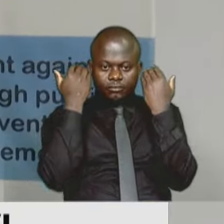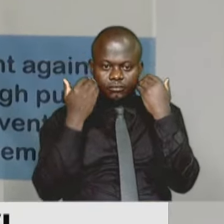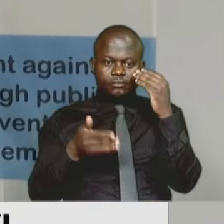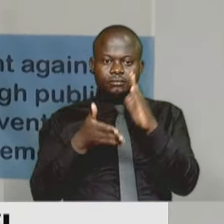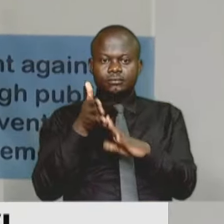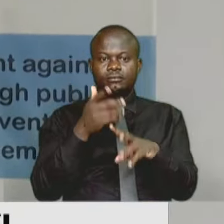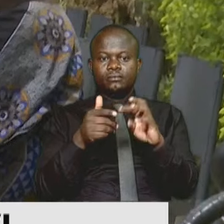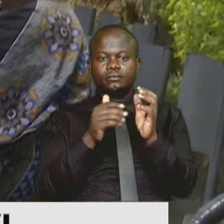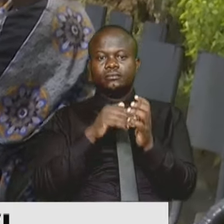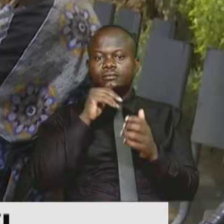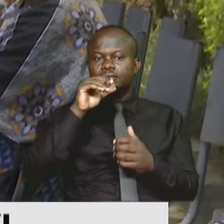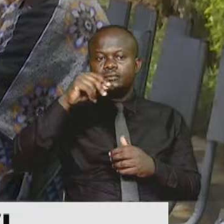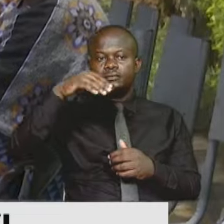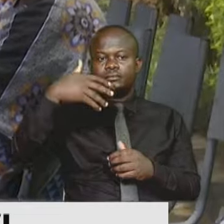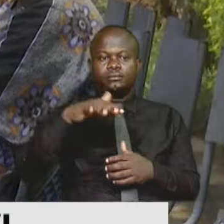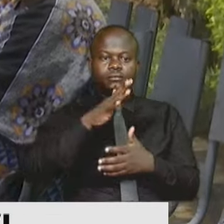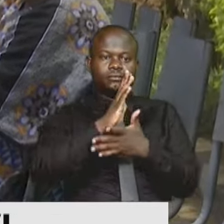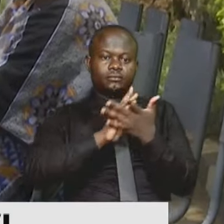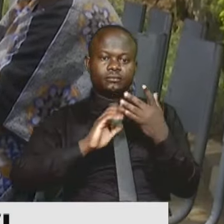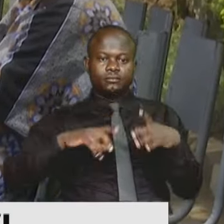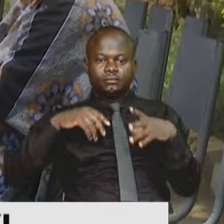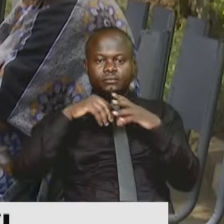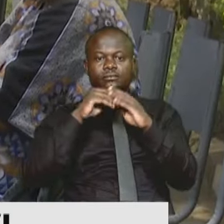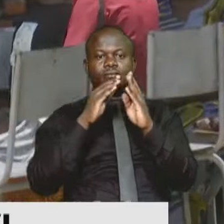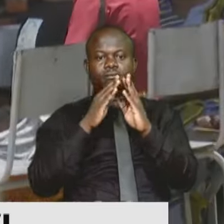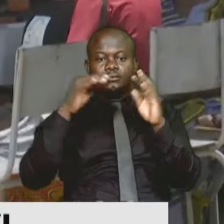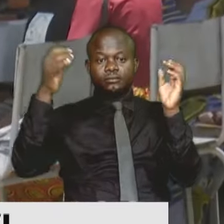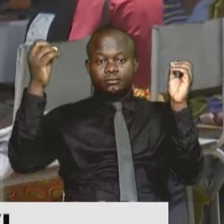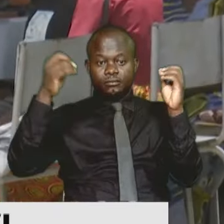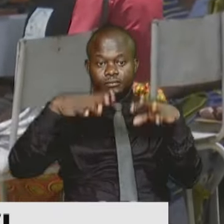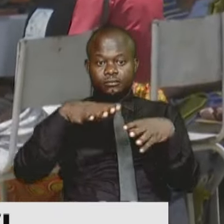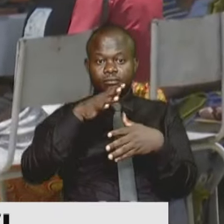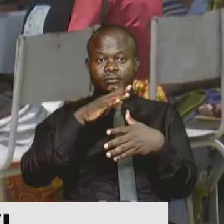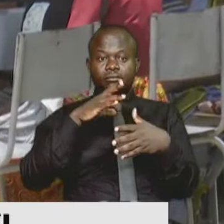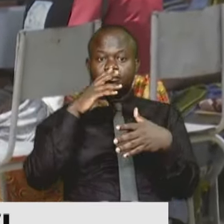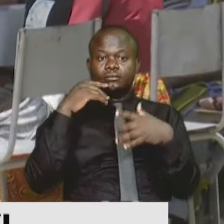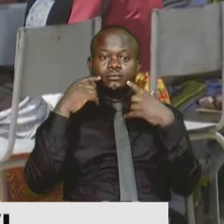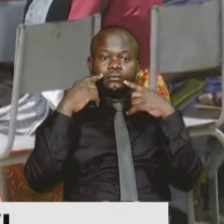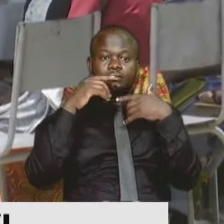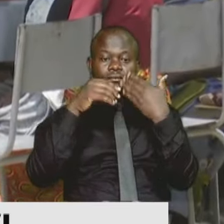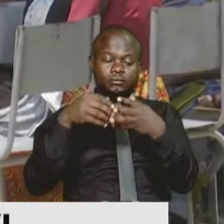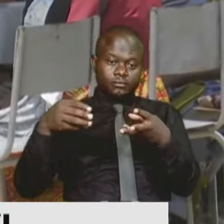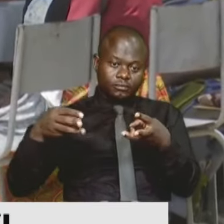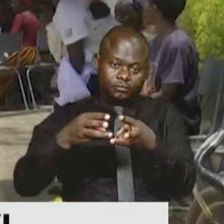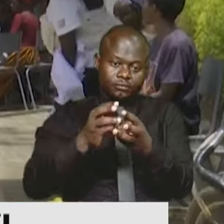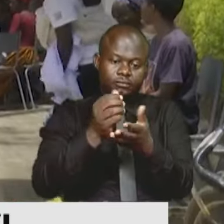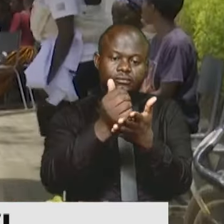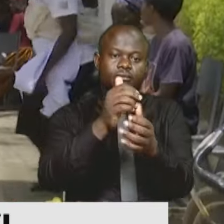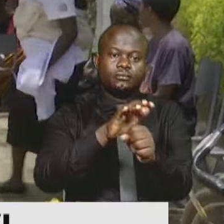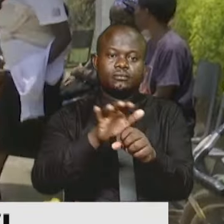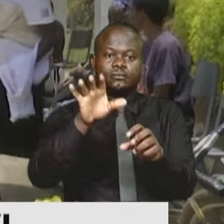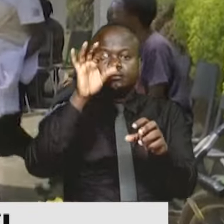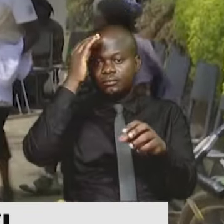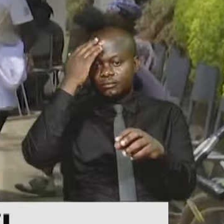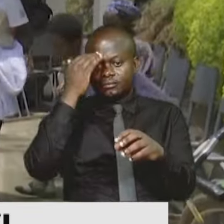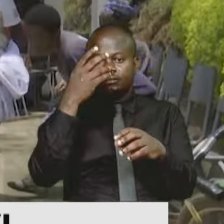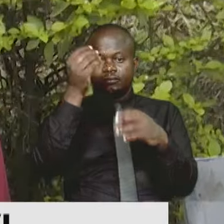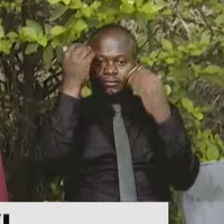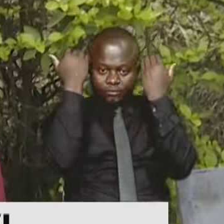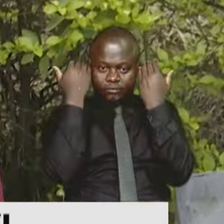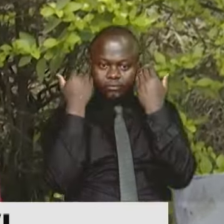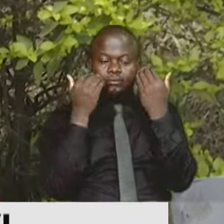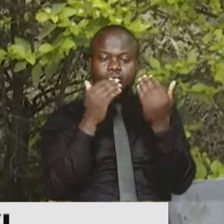kandi budahenze. Bamwe mu batuye mu mujyi wa Kigali barimo bavuga ko kuyoboka ubu buryo byaba amahitamo yabo aho kugana inkiko. Bituma